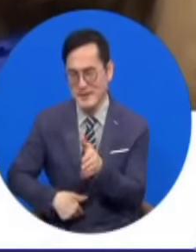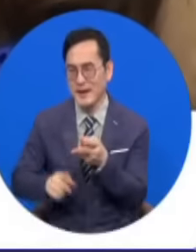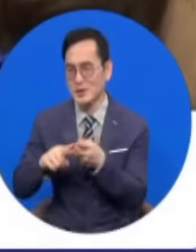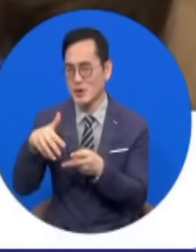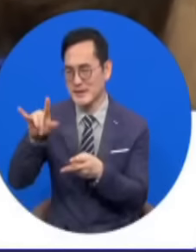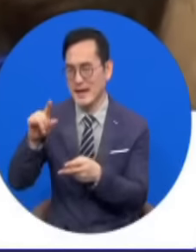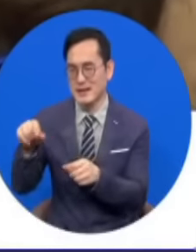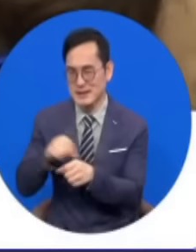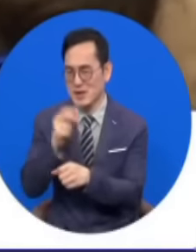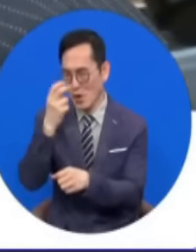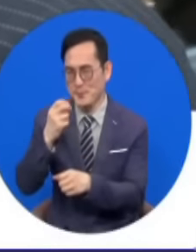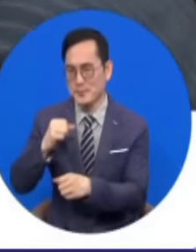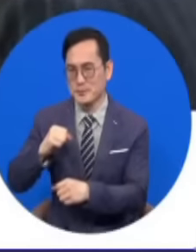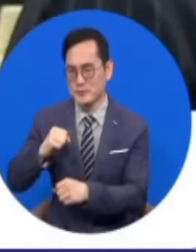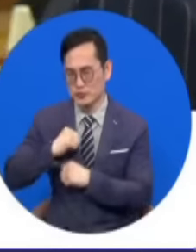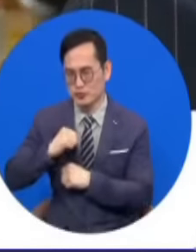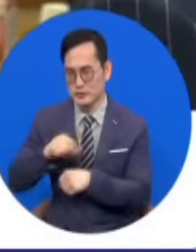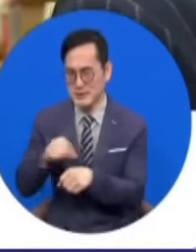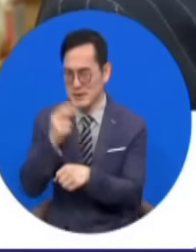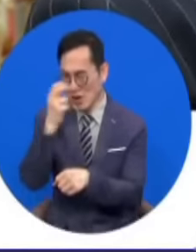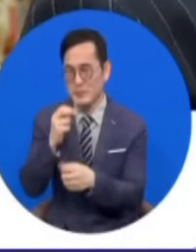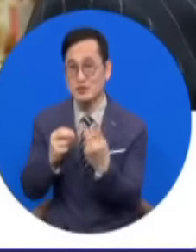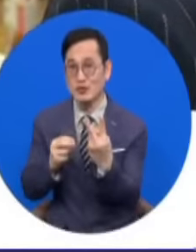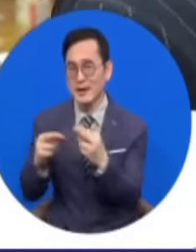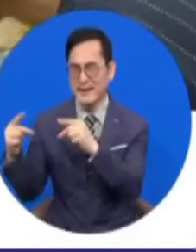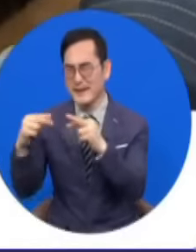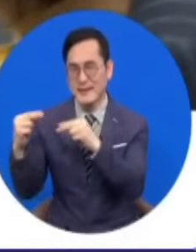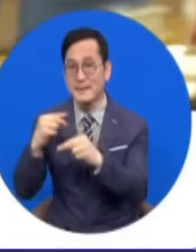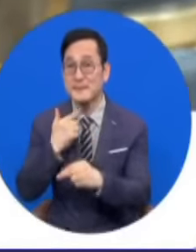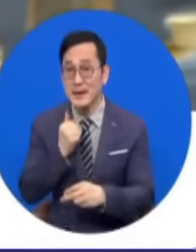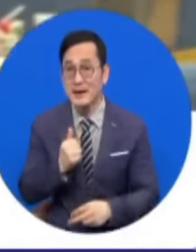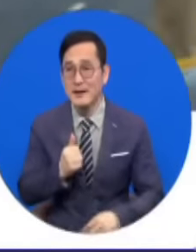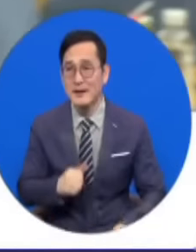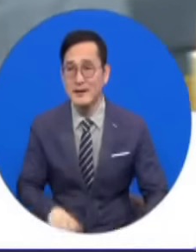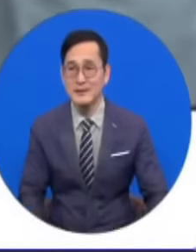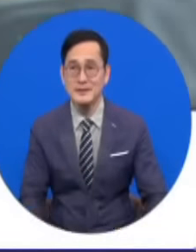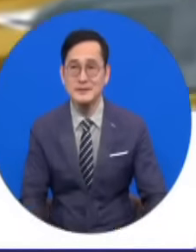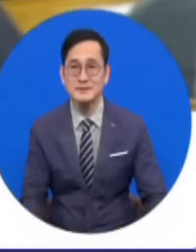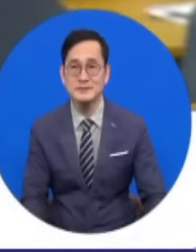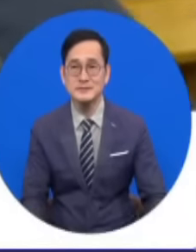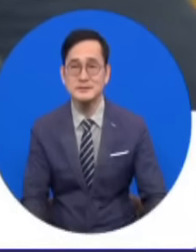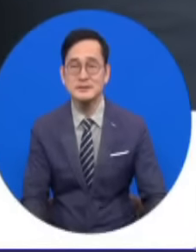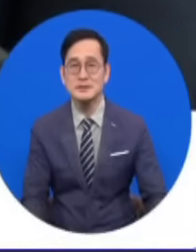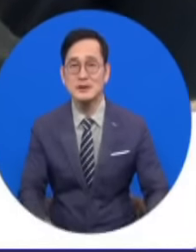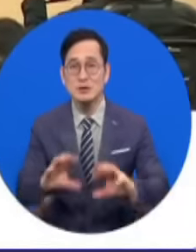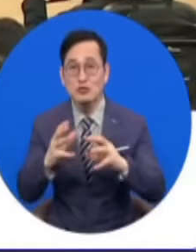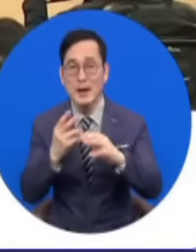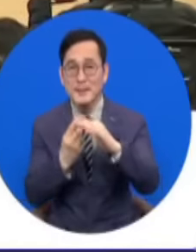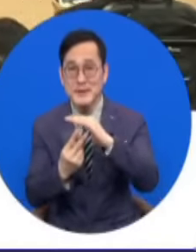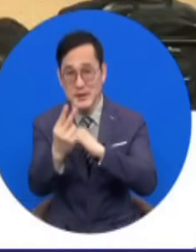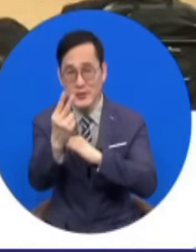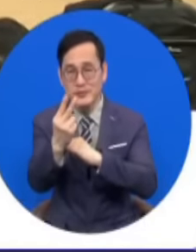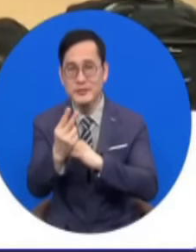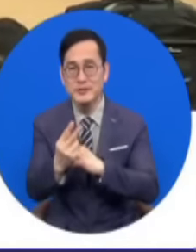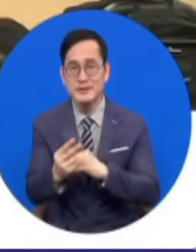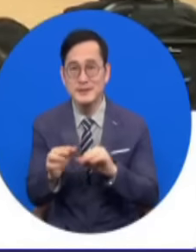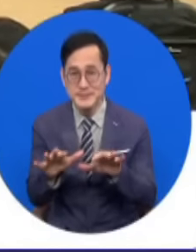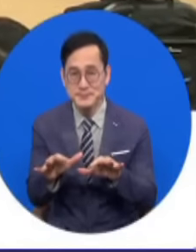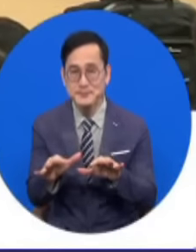특검법 가지고 논란 있었죠 저 이건 굉장히 바람직한 거라고 생각을 합니다 본인들의 국가에 대한 비전 또 현재